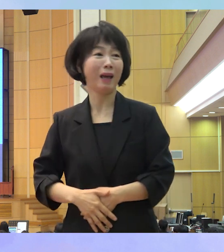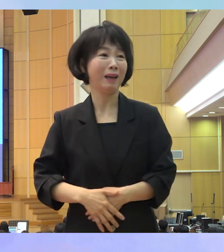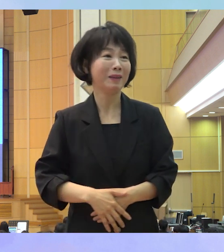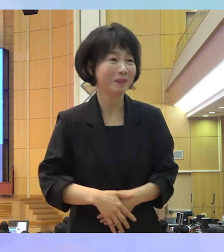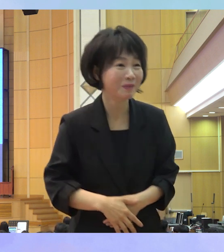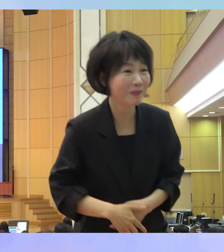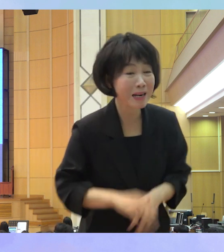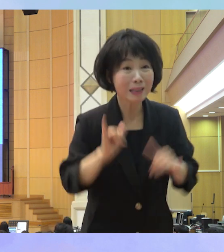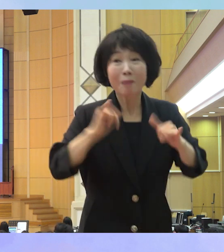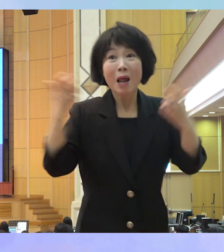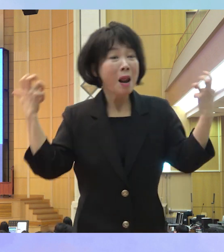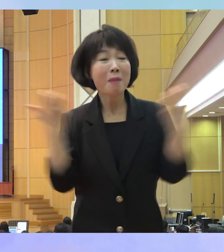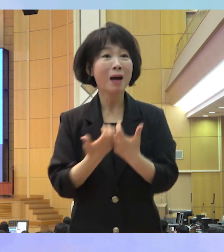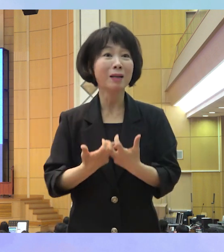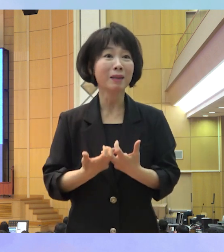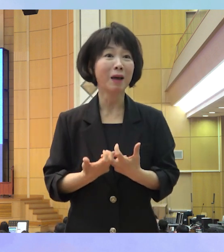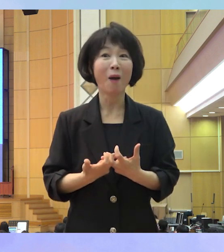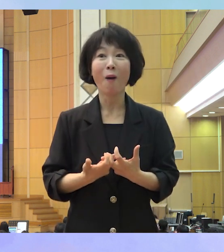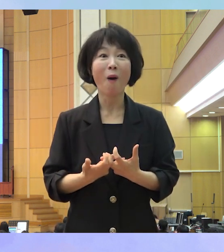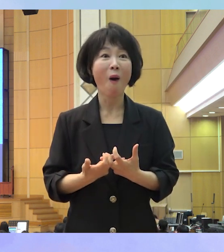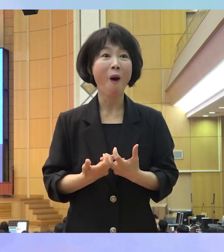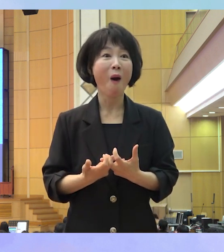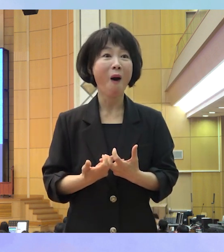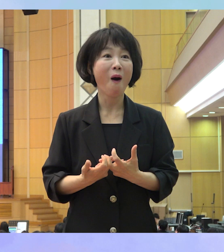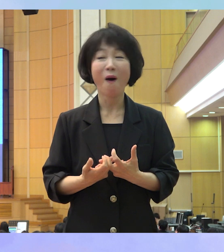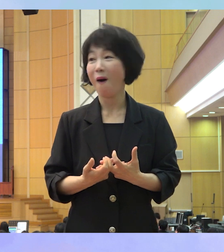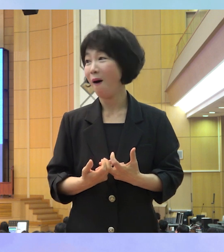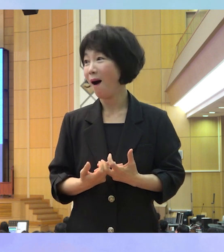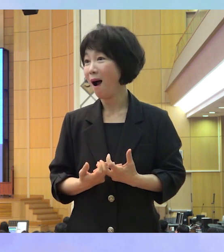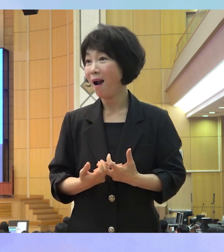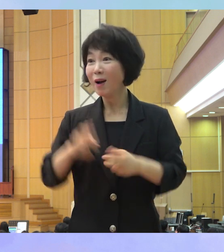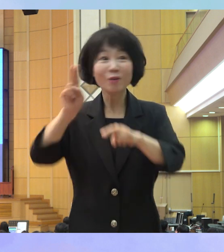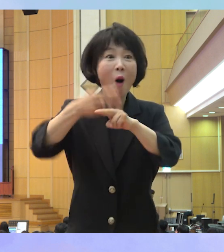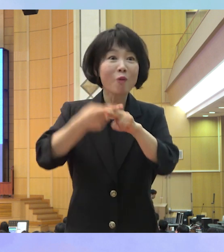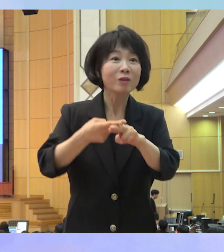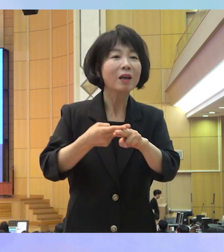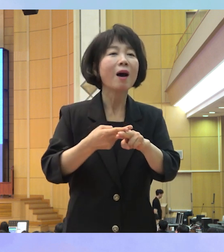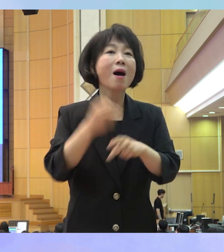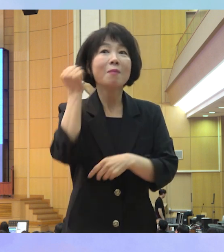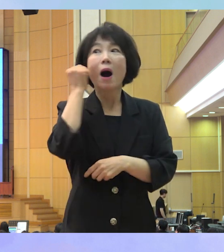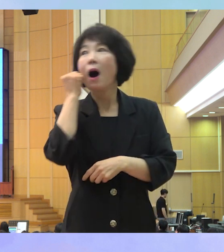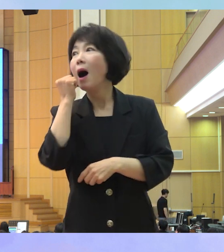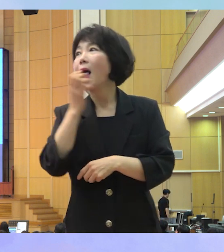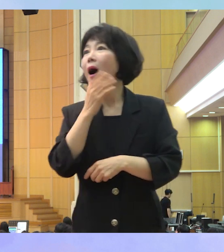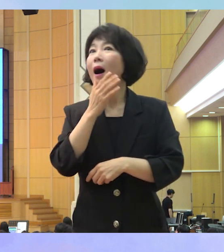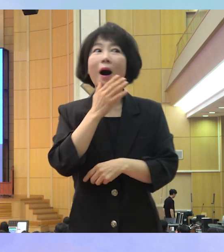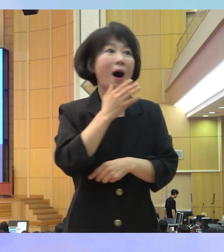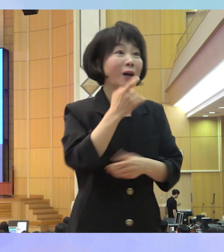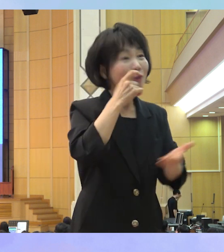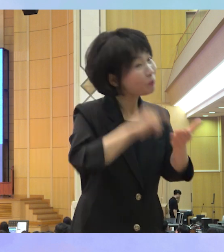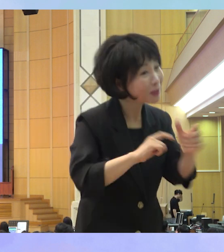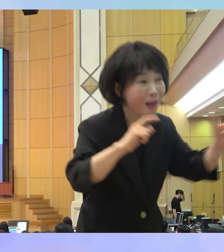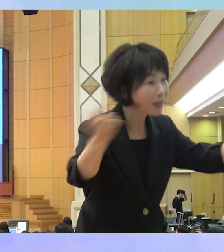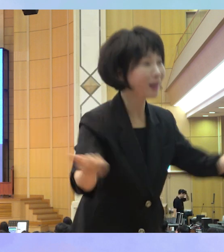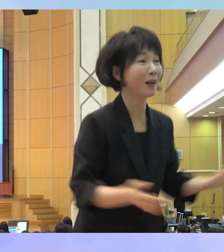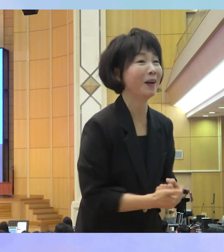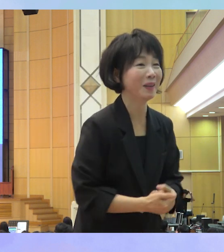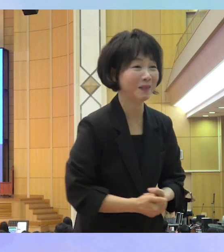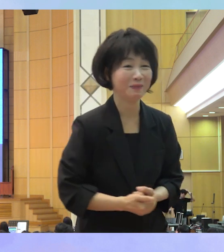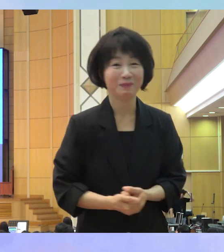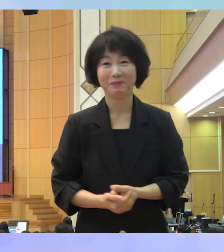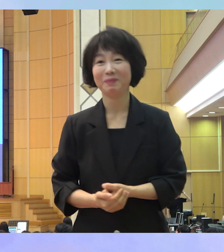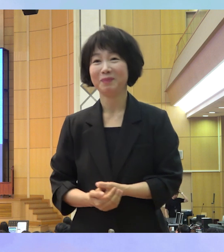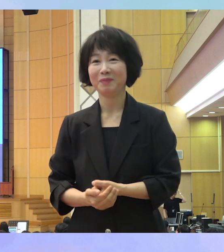예배, 3부 예배, 5부 예배 등 이 몇천 분에게 다 이게 나가려면요 이게 쉬운 일이 아니에요.